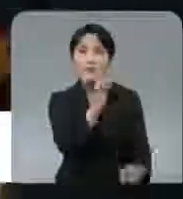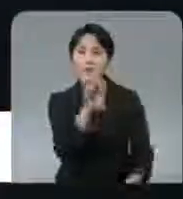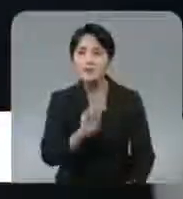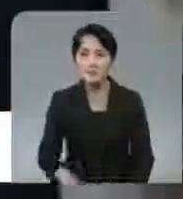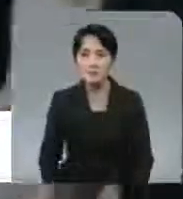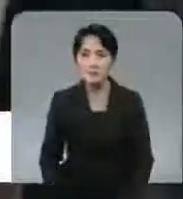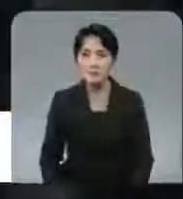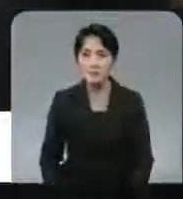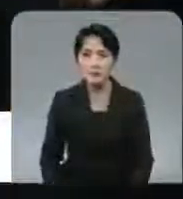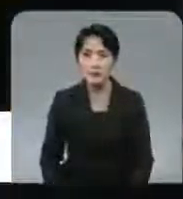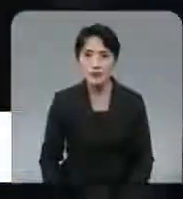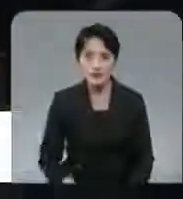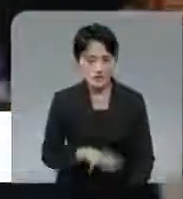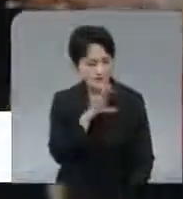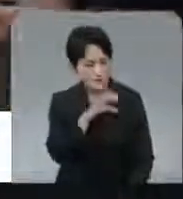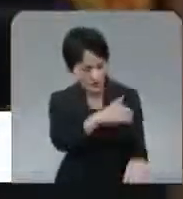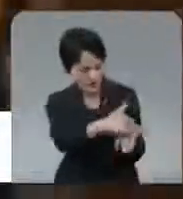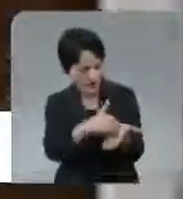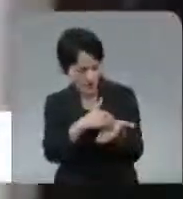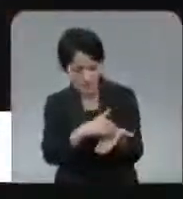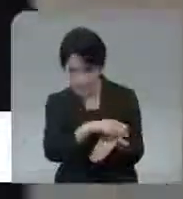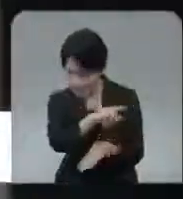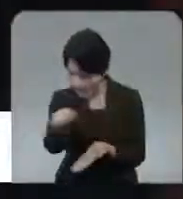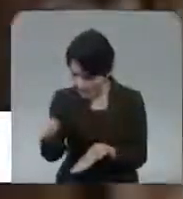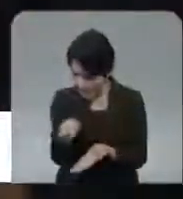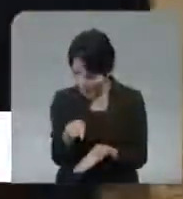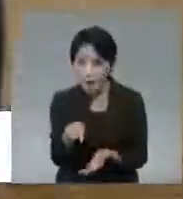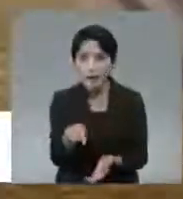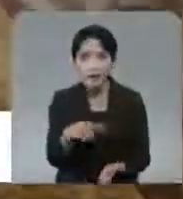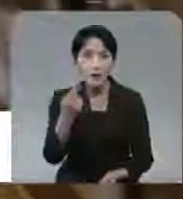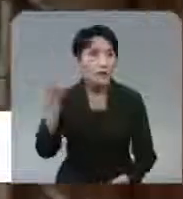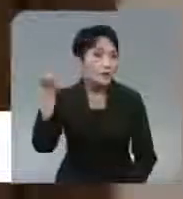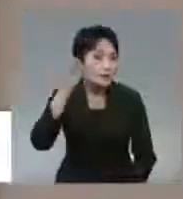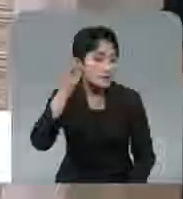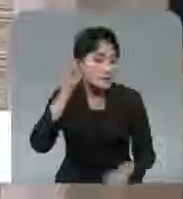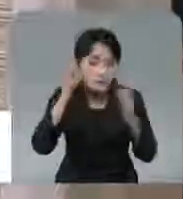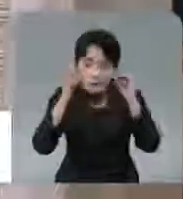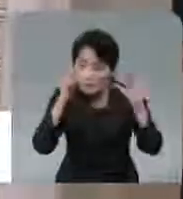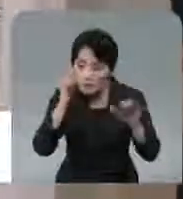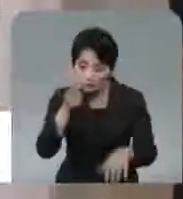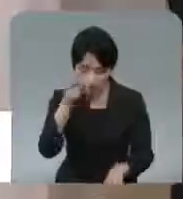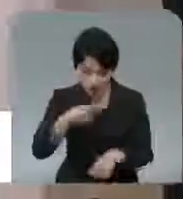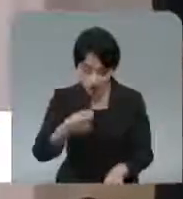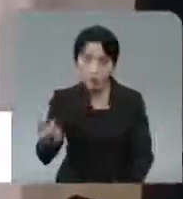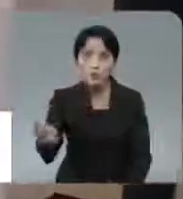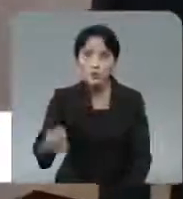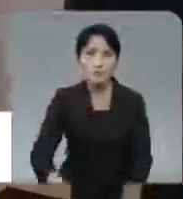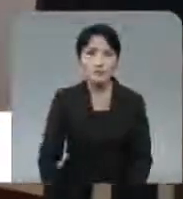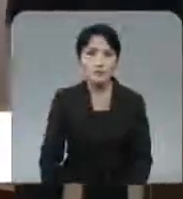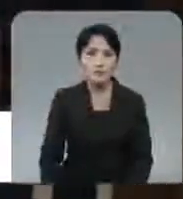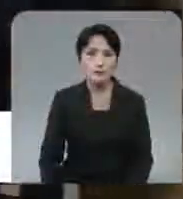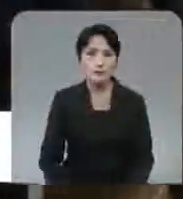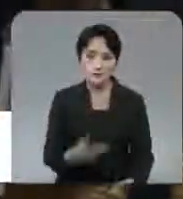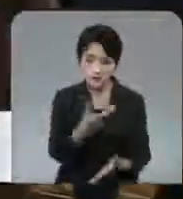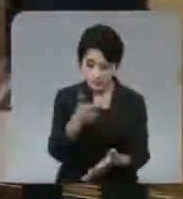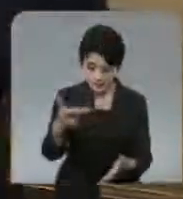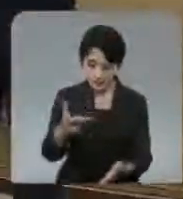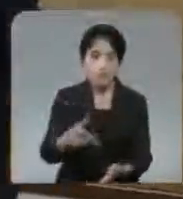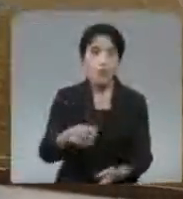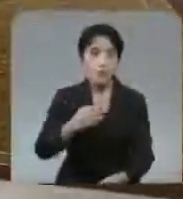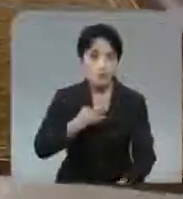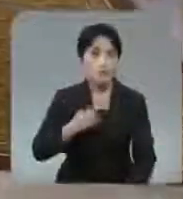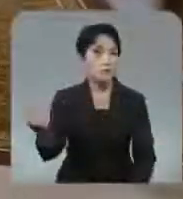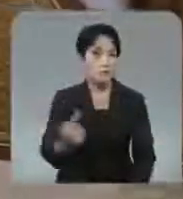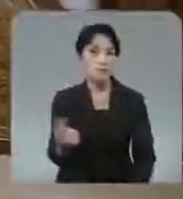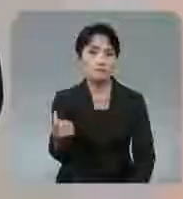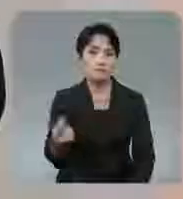превентивные возможности чтобы быстро реагировать на любые военные действия что касается северокорейской политики и